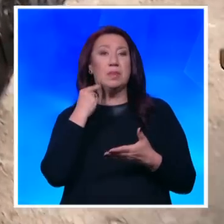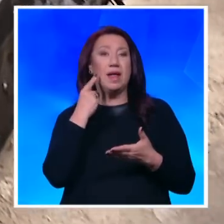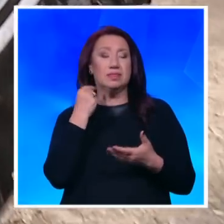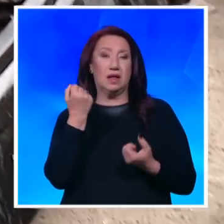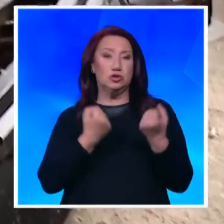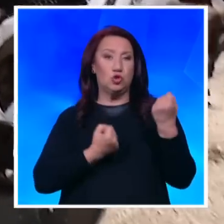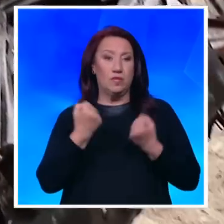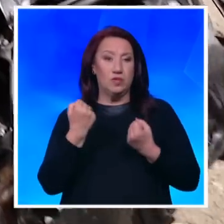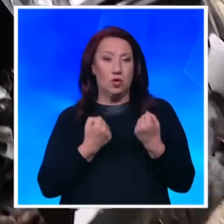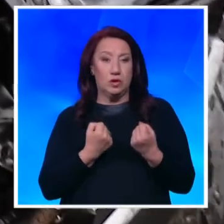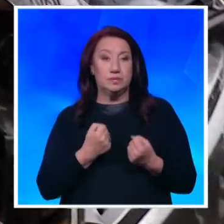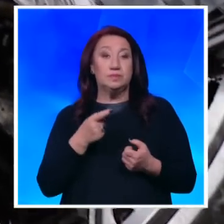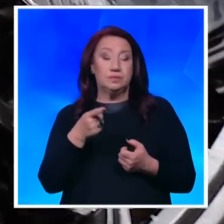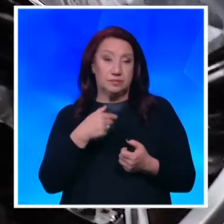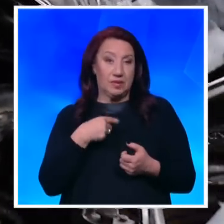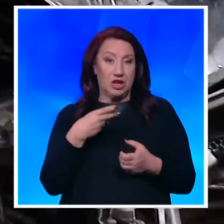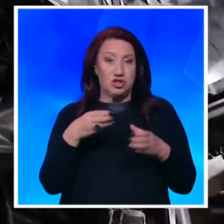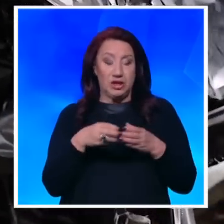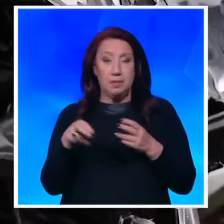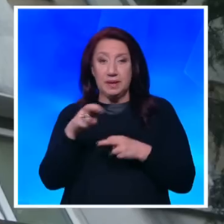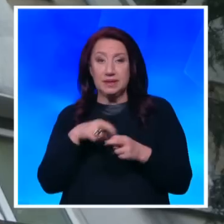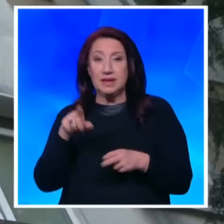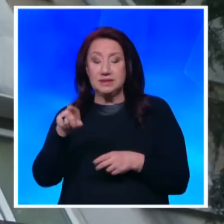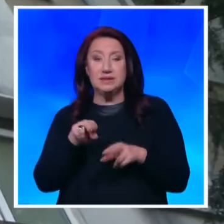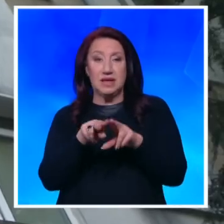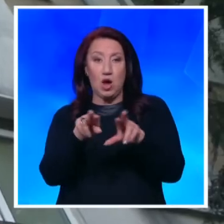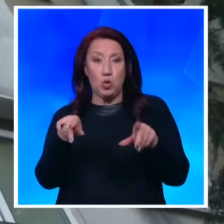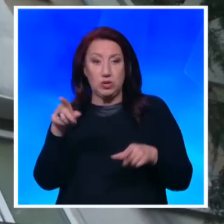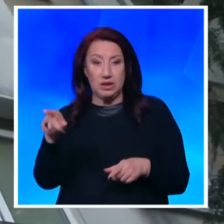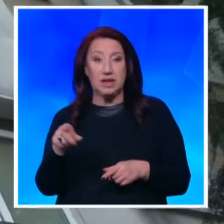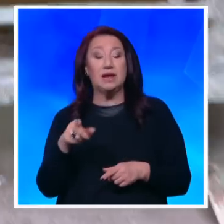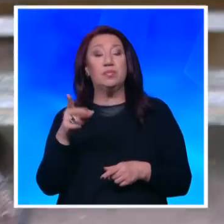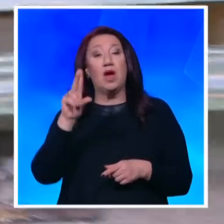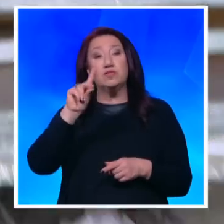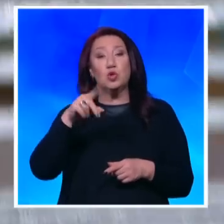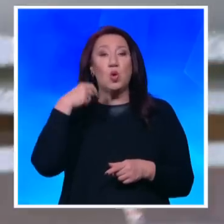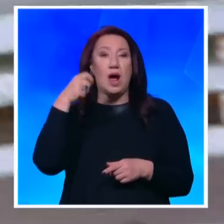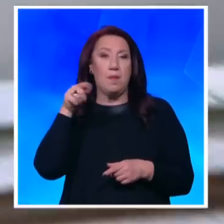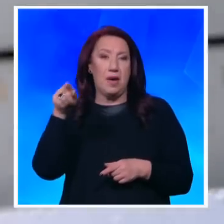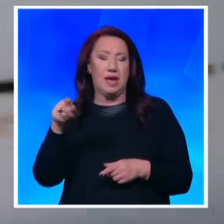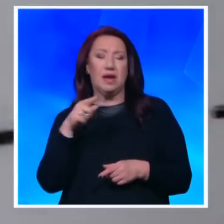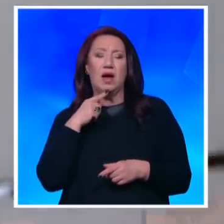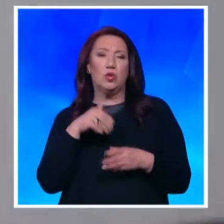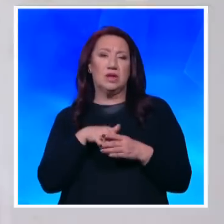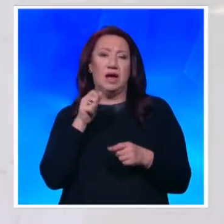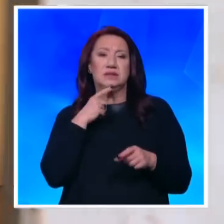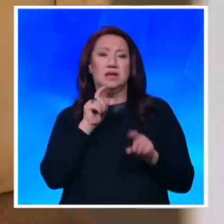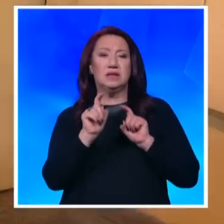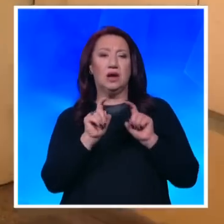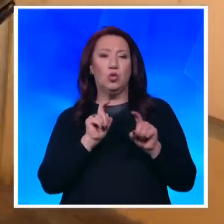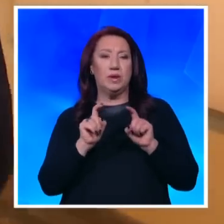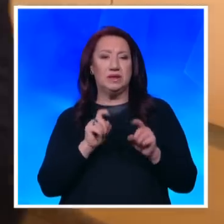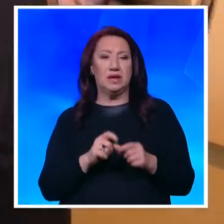Екипът ни потърси близките на 18-годишния водач. Доведената му майка Таня отказа да коментира трагедията. Айде,